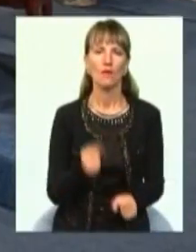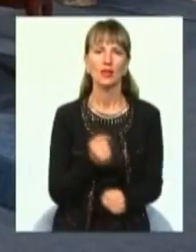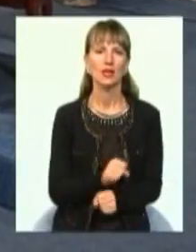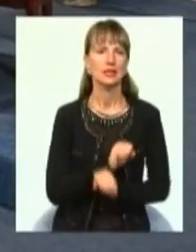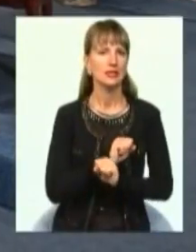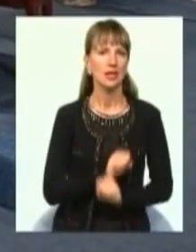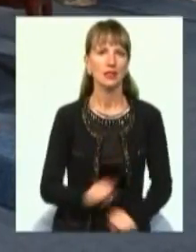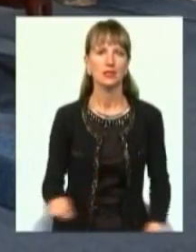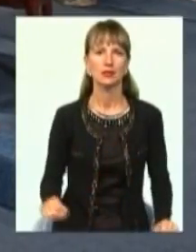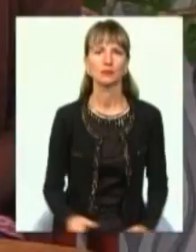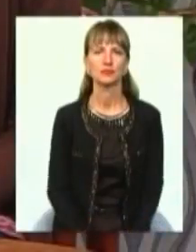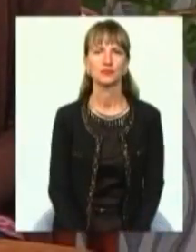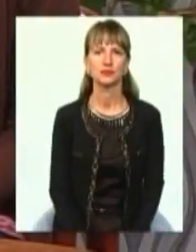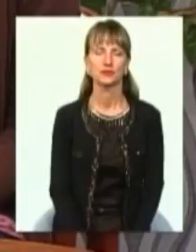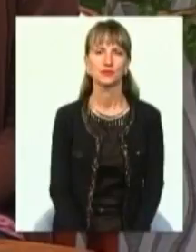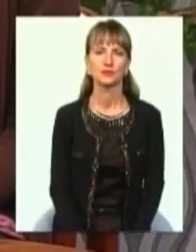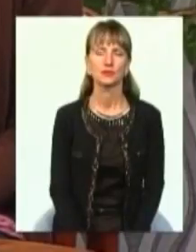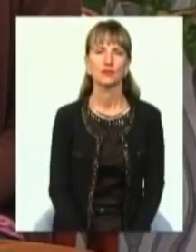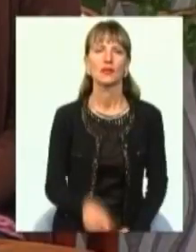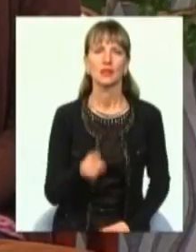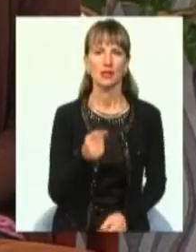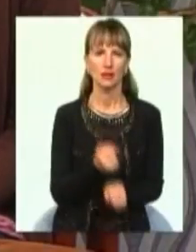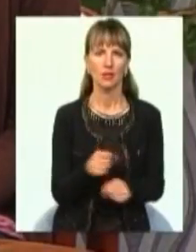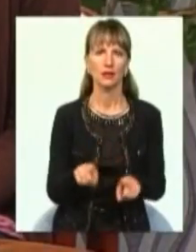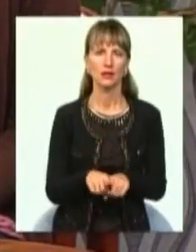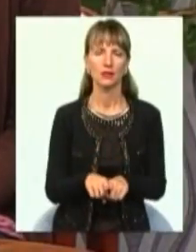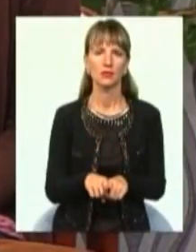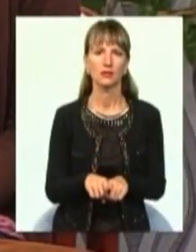таких каскадерських трюків. До речі, а ти робила так?